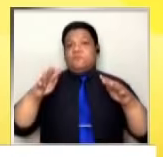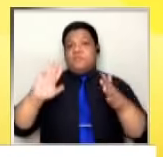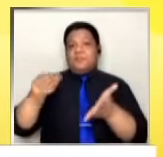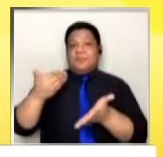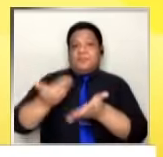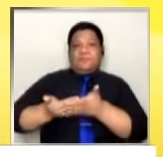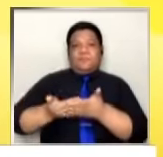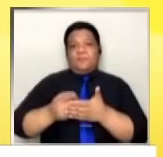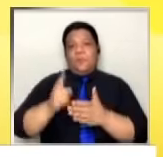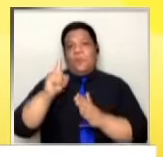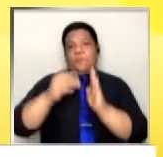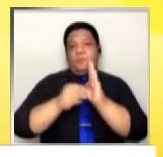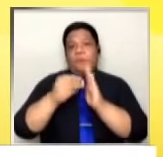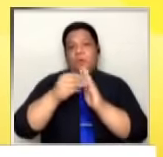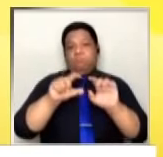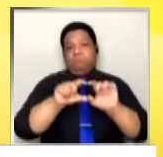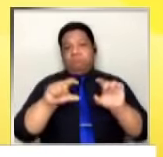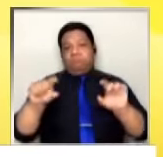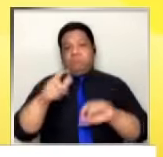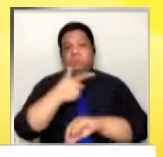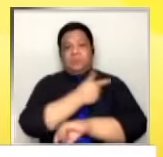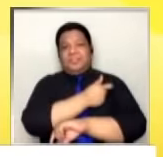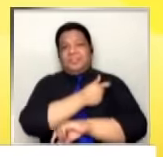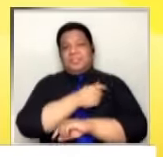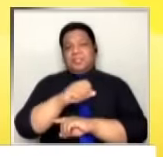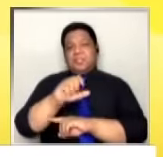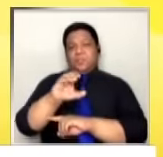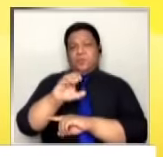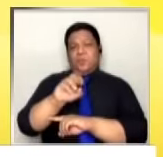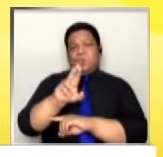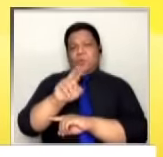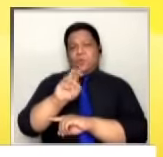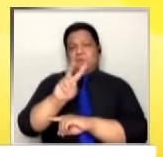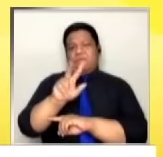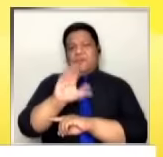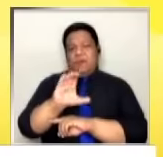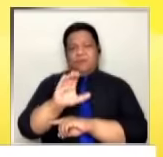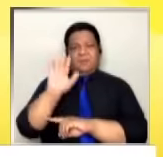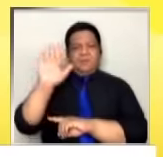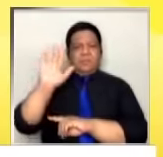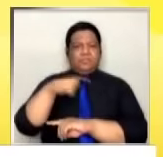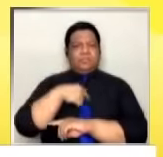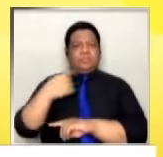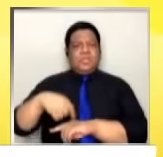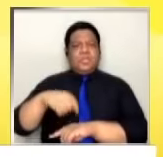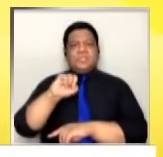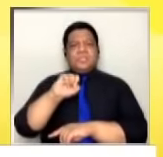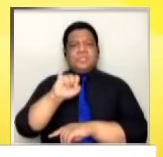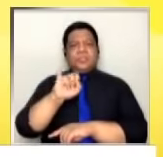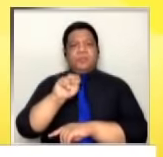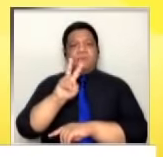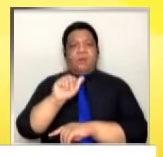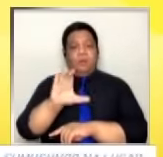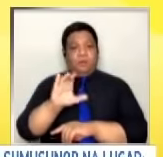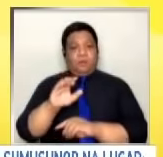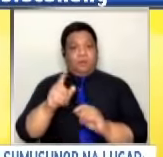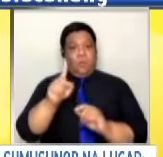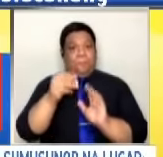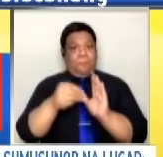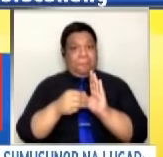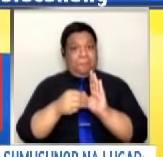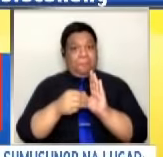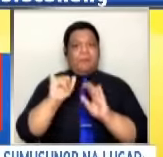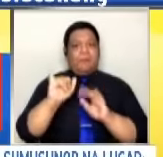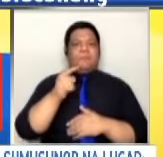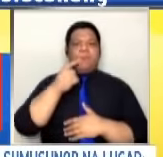ang COVID-19 vaccine ng kumpanyang Sinovac na binili po ng Pilipinas mula sa China. Yan ang unang delivery sa 25 million doses